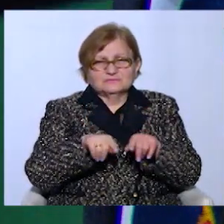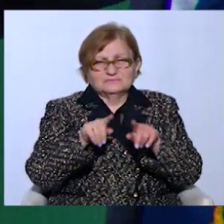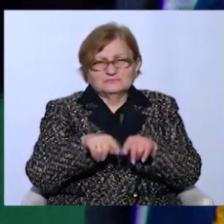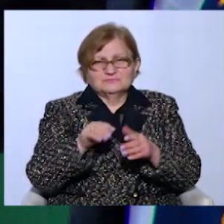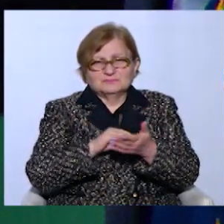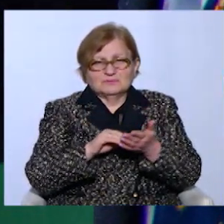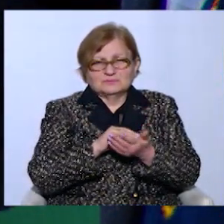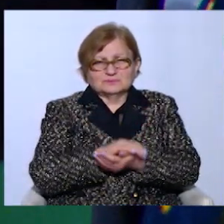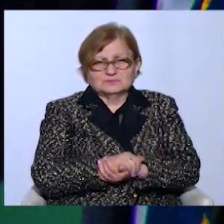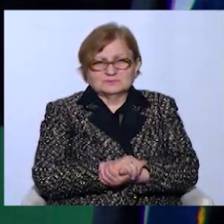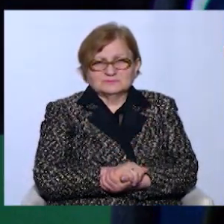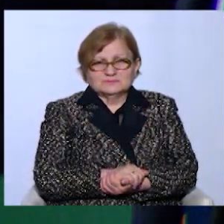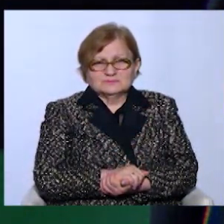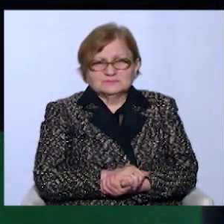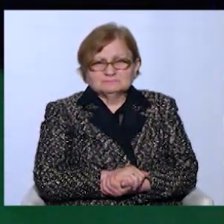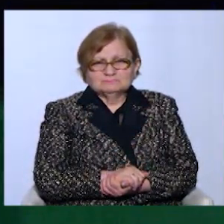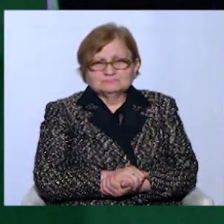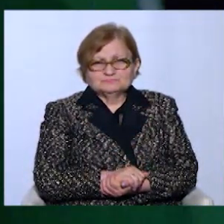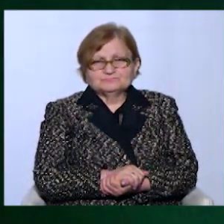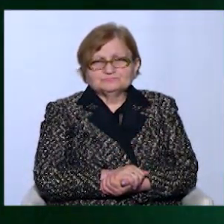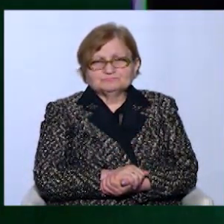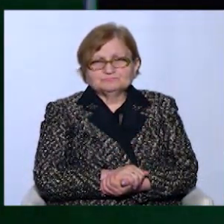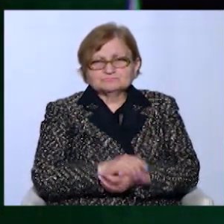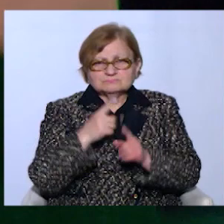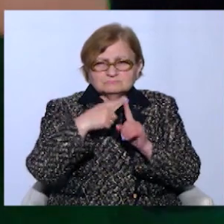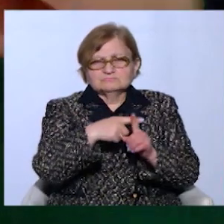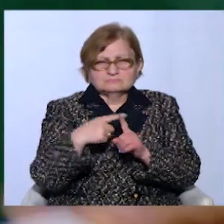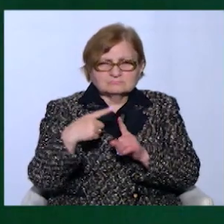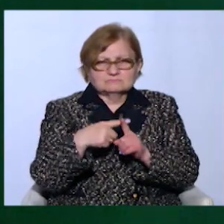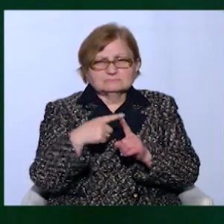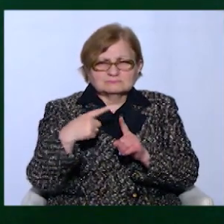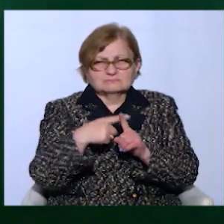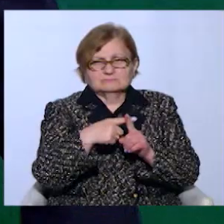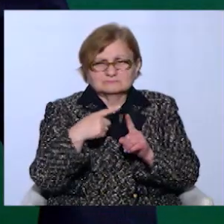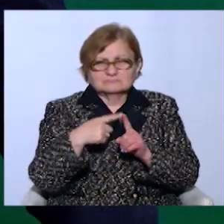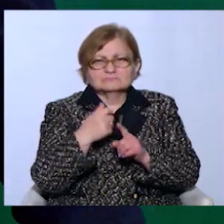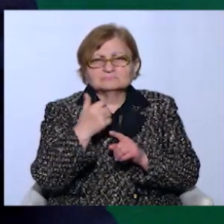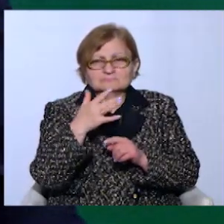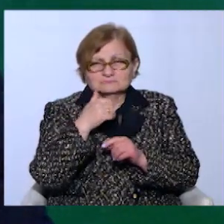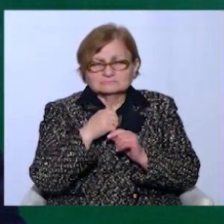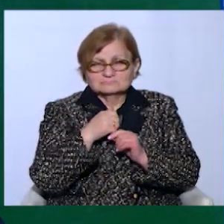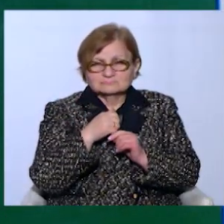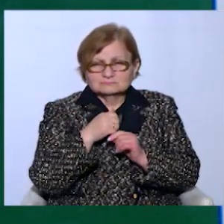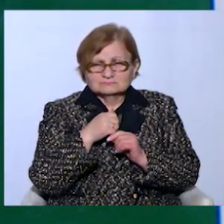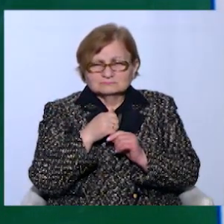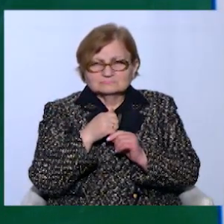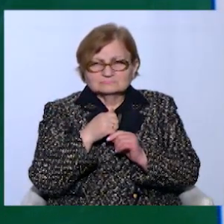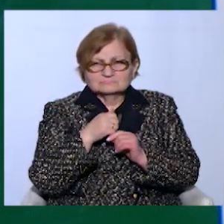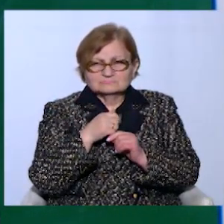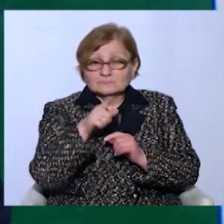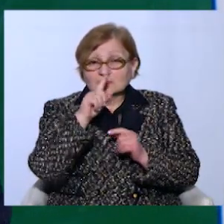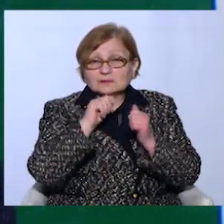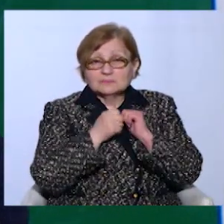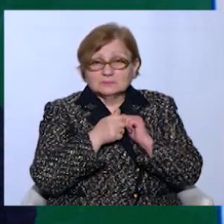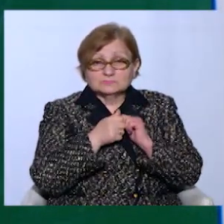7-დი 1 მე 7-ის დამატებული 1 მე 7-ი აქ მინდა აი ეს აღნიშნას